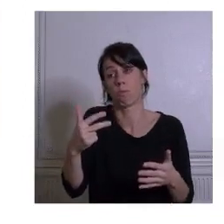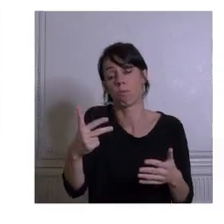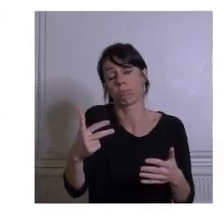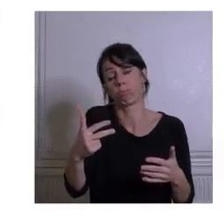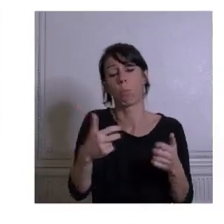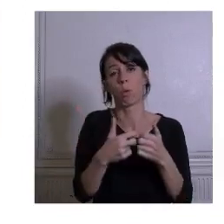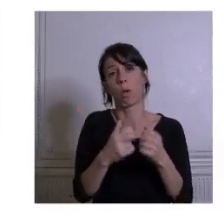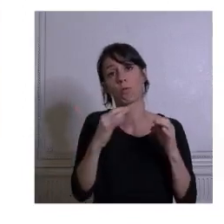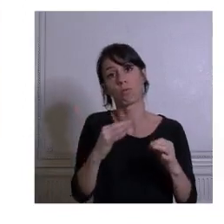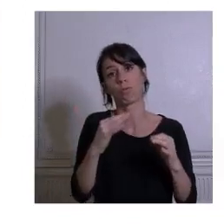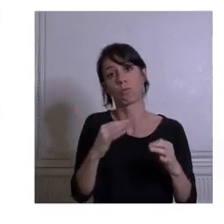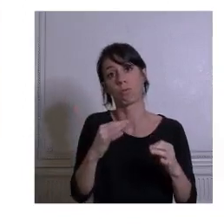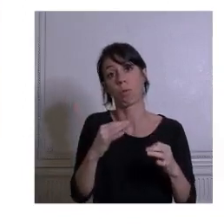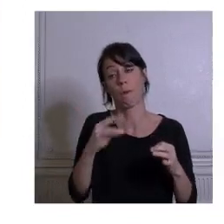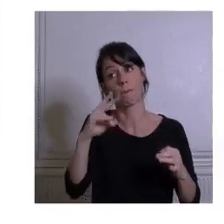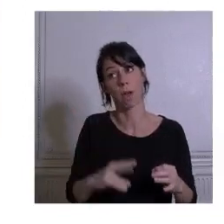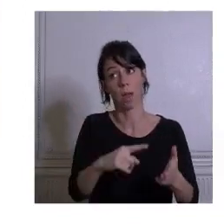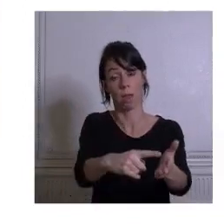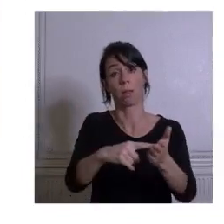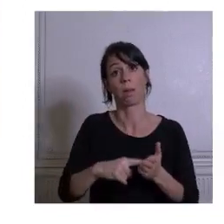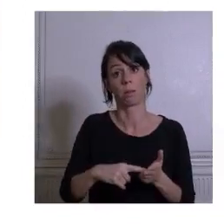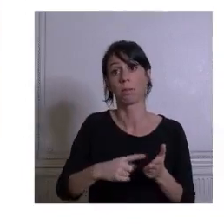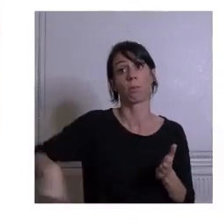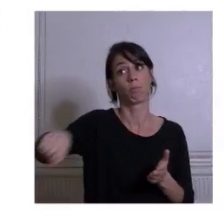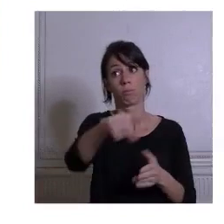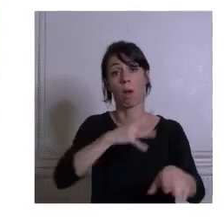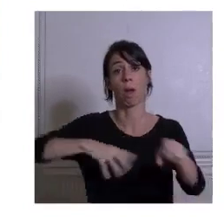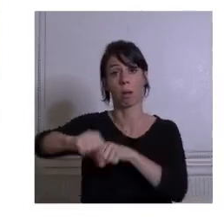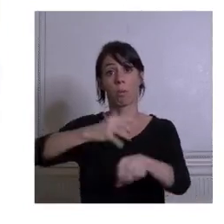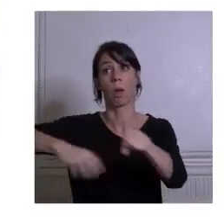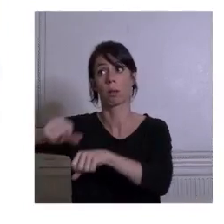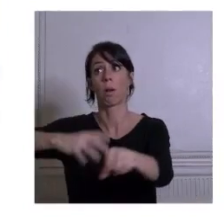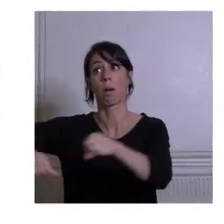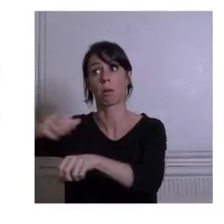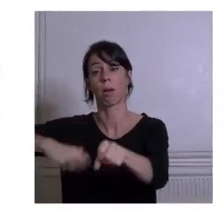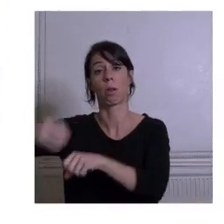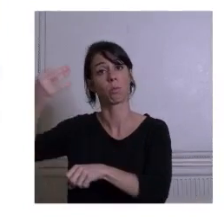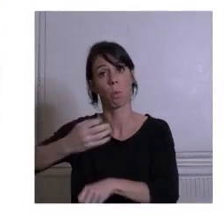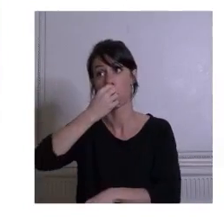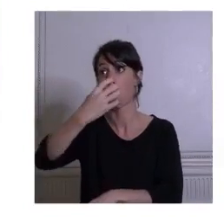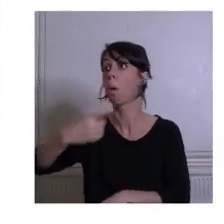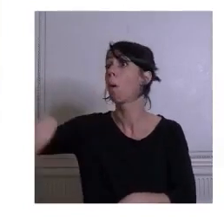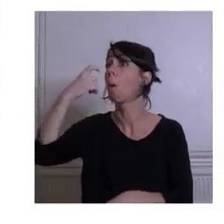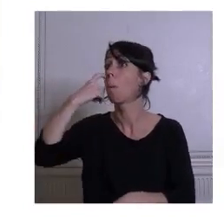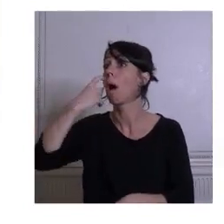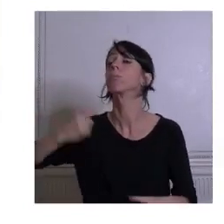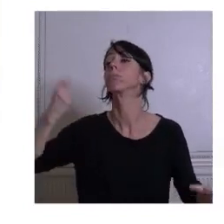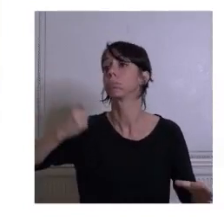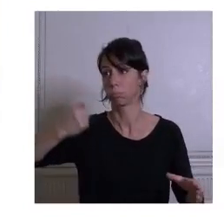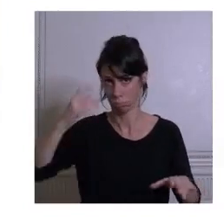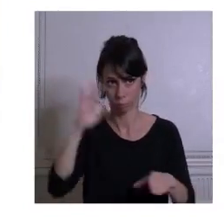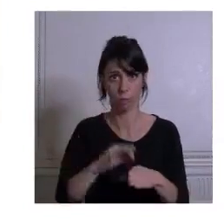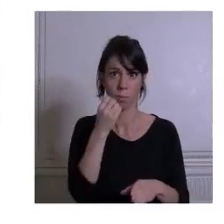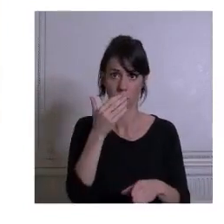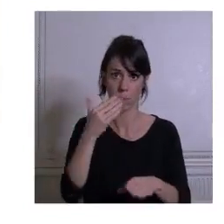Pôle d'échange multimodal de Talence la Médocine. Modification de la convention des financements des études de projet